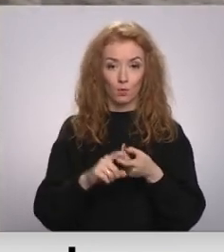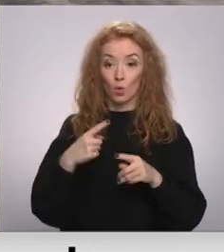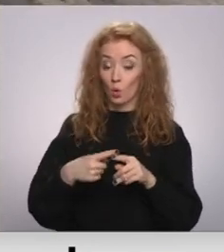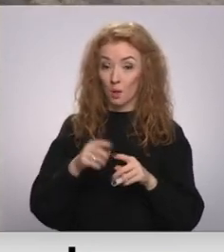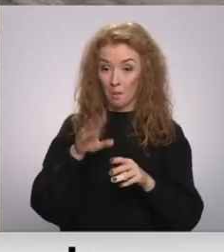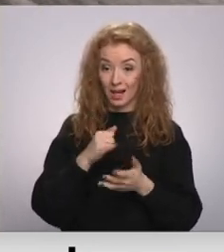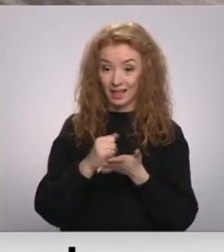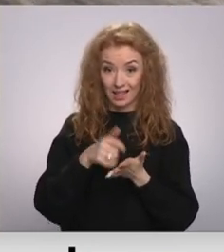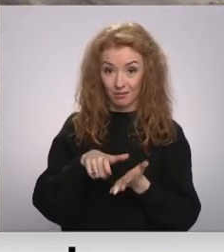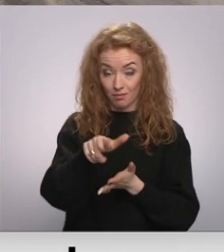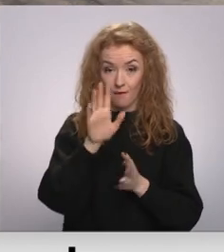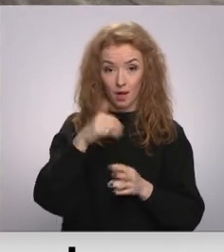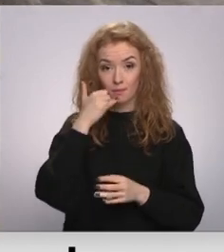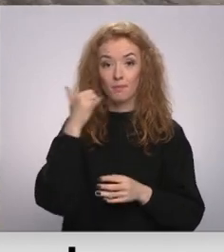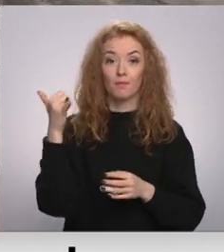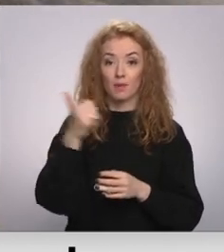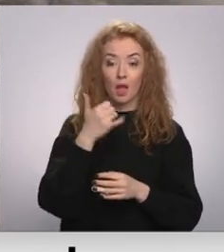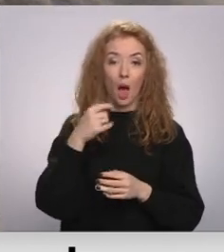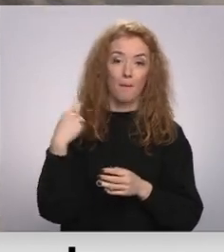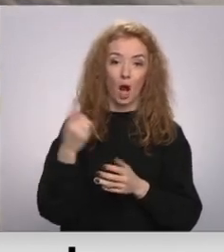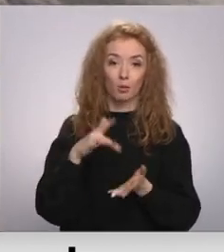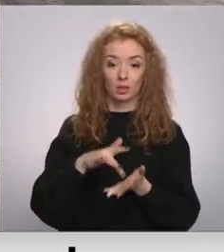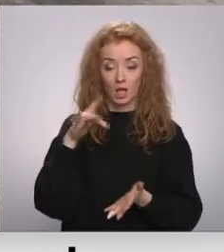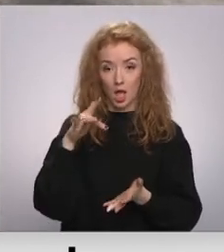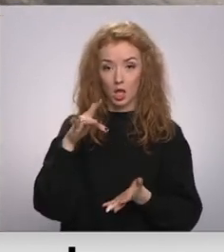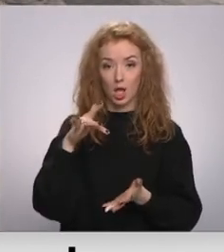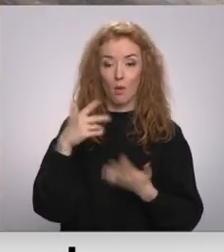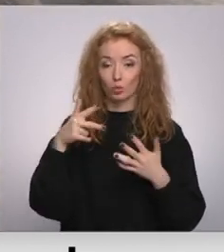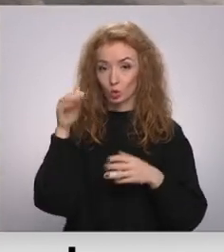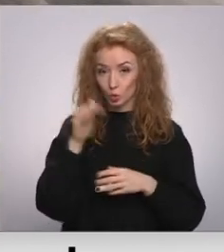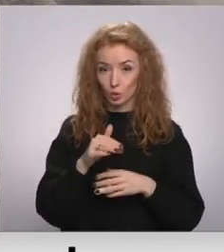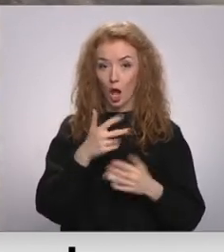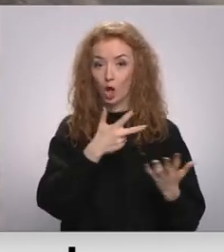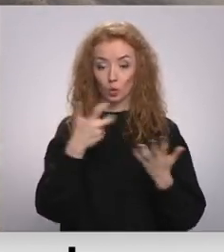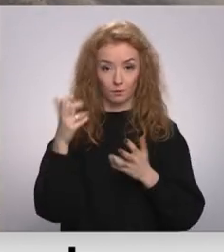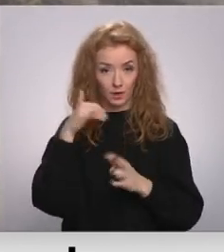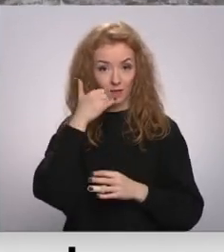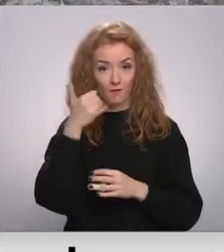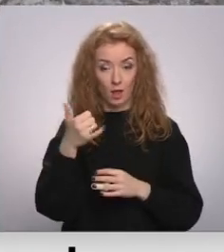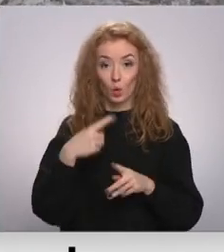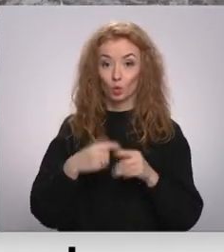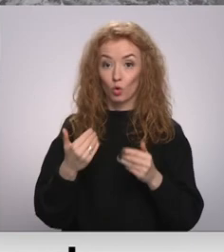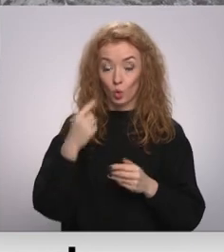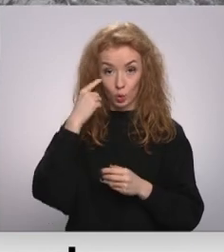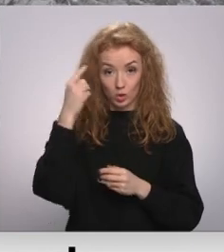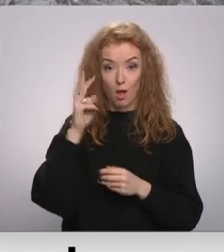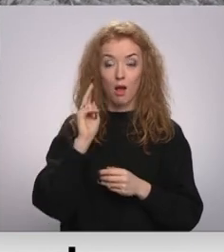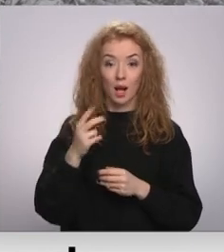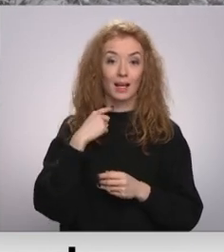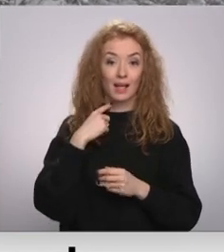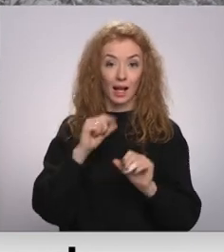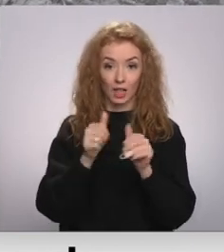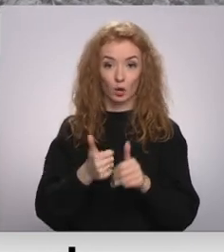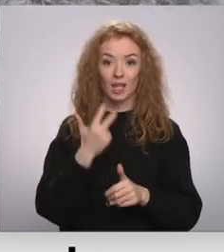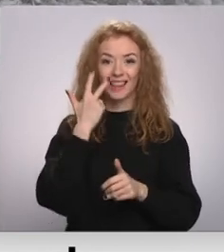ietvēm iespējams ziņot apkaimju iedzīvotāju centram, zvanot 80 800. Šodien kļuvis zināms, ka Rīgā izveidotas